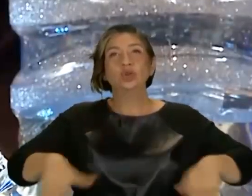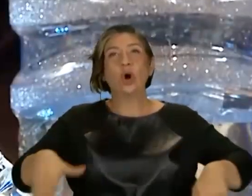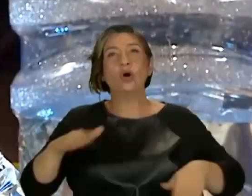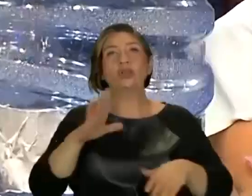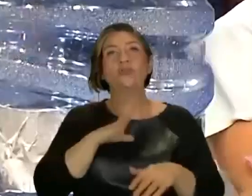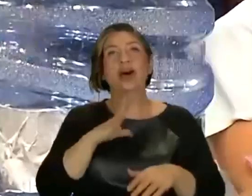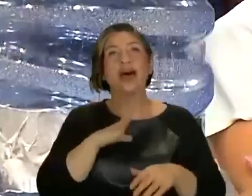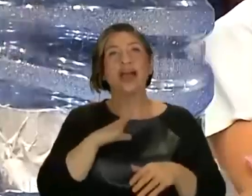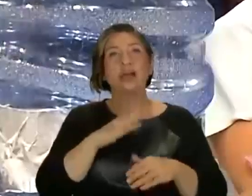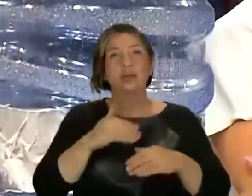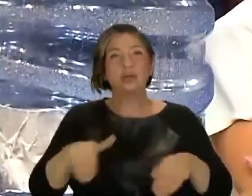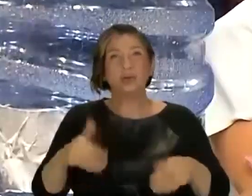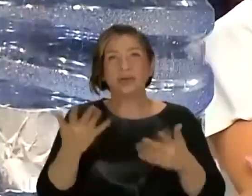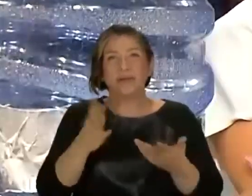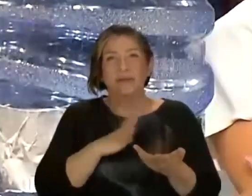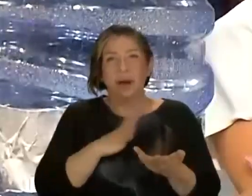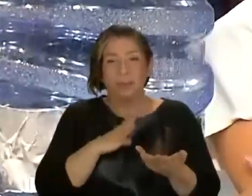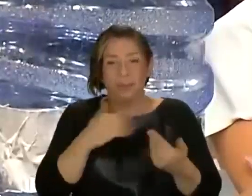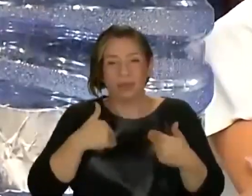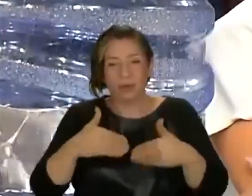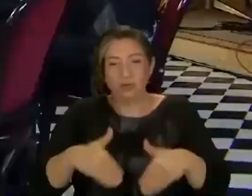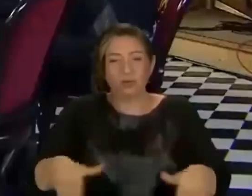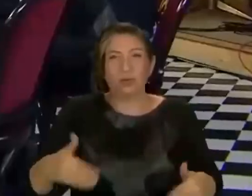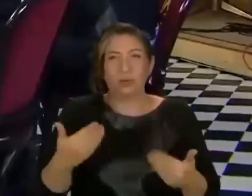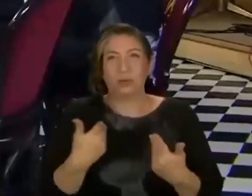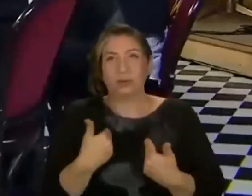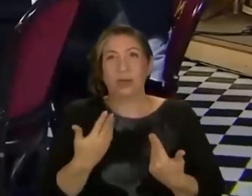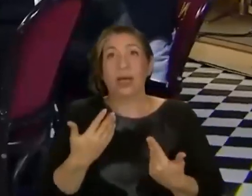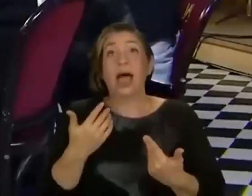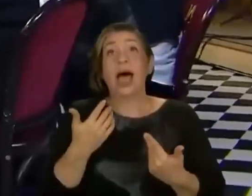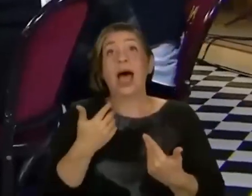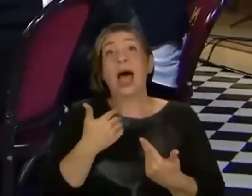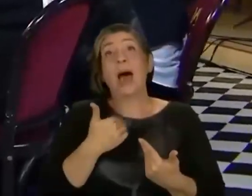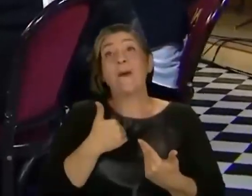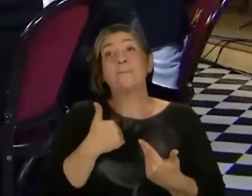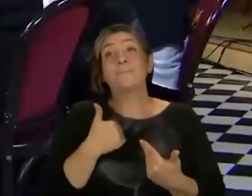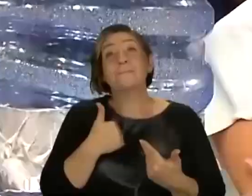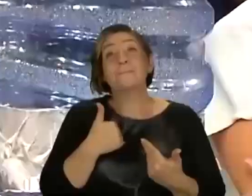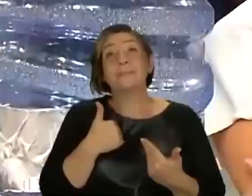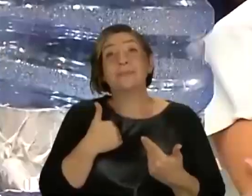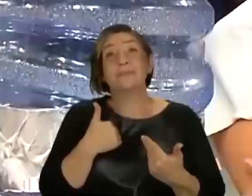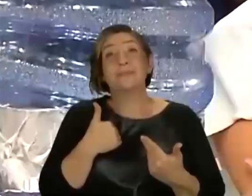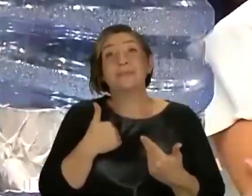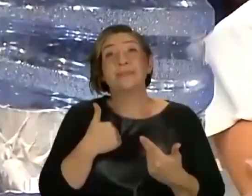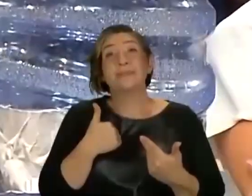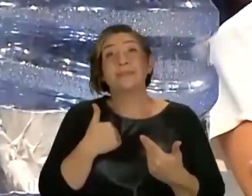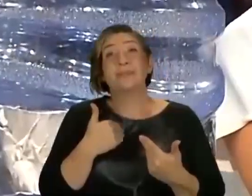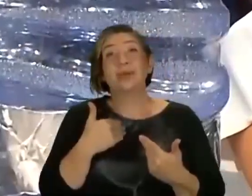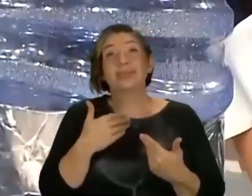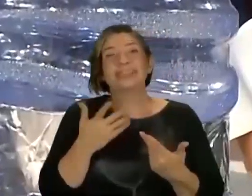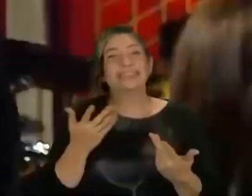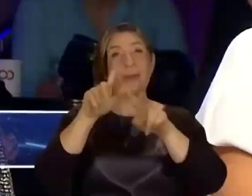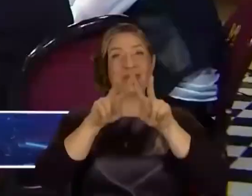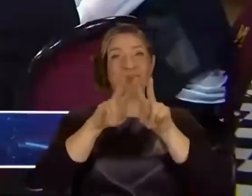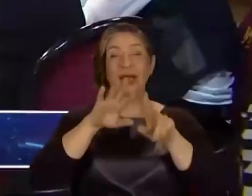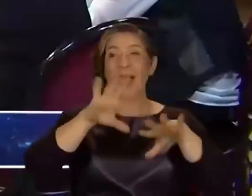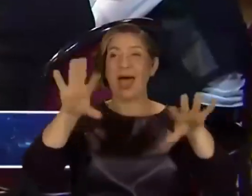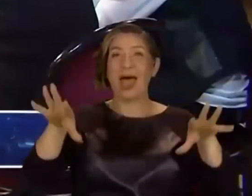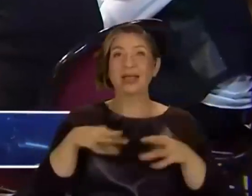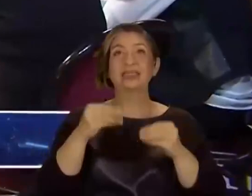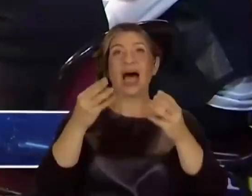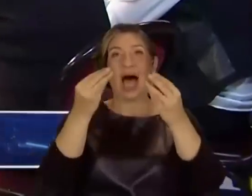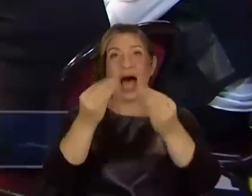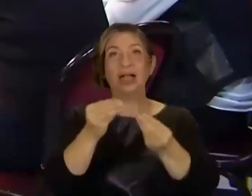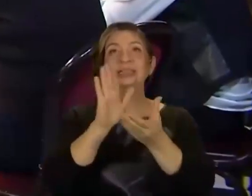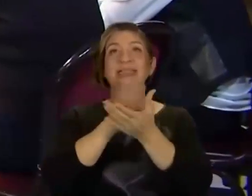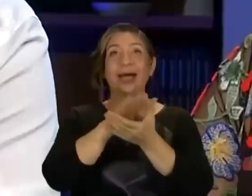var üzerimde. Şortta ne var canım? Ben de şortluyum. Ya ama işte ben de uzuvlarım biraz... Uzuvlar. Herkes al